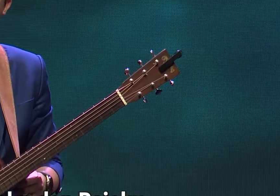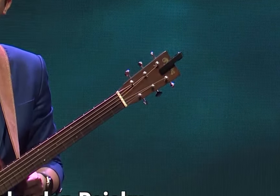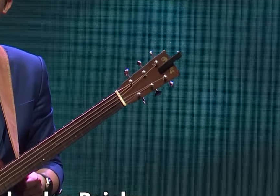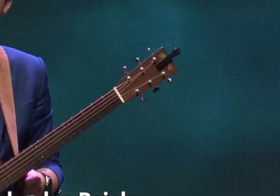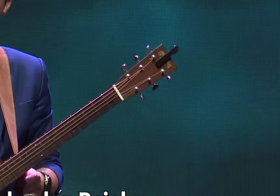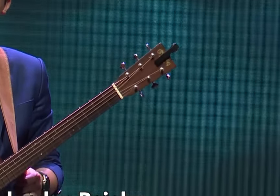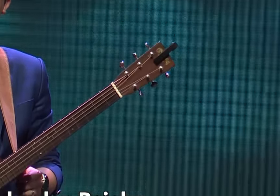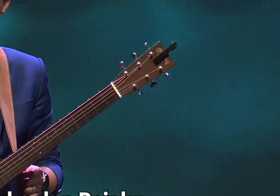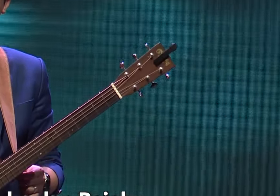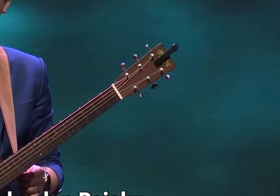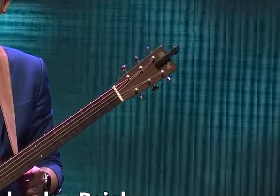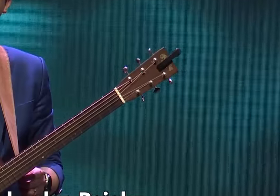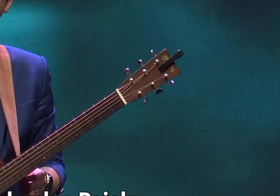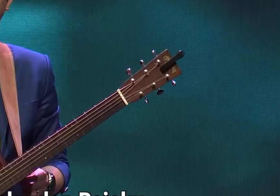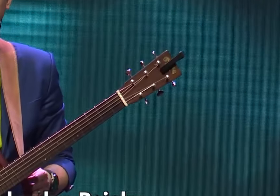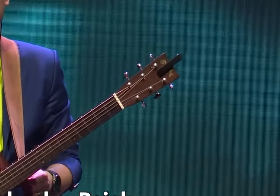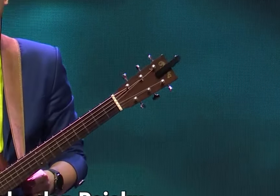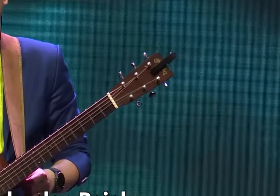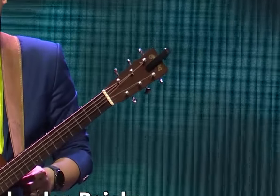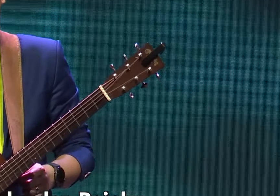Kau Bapakku